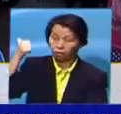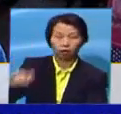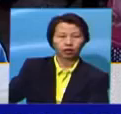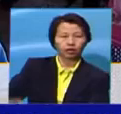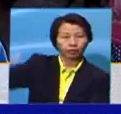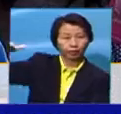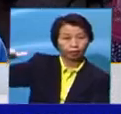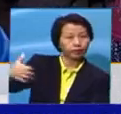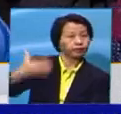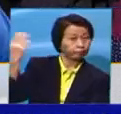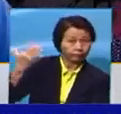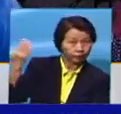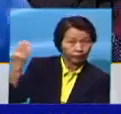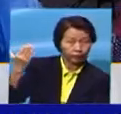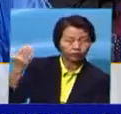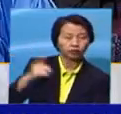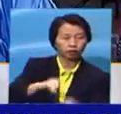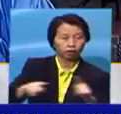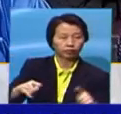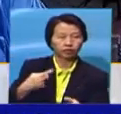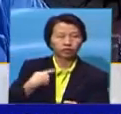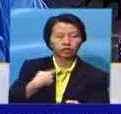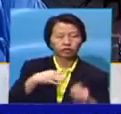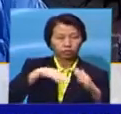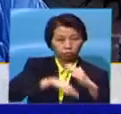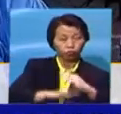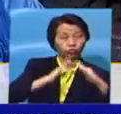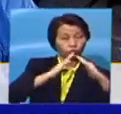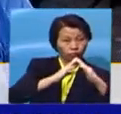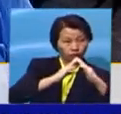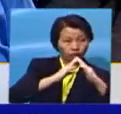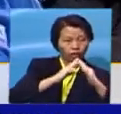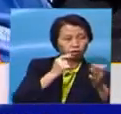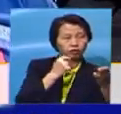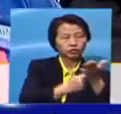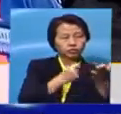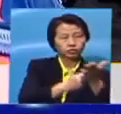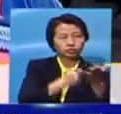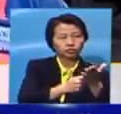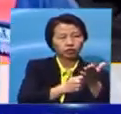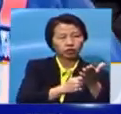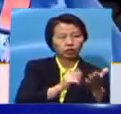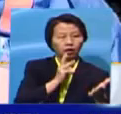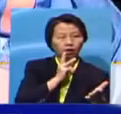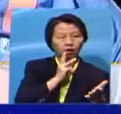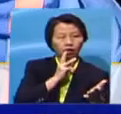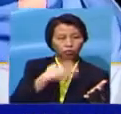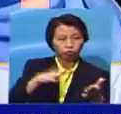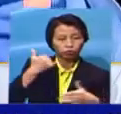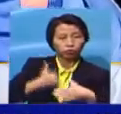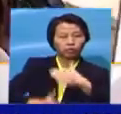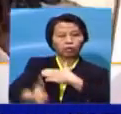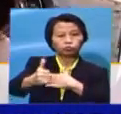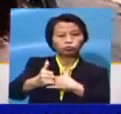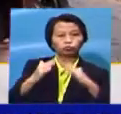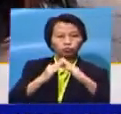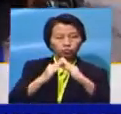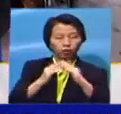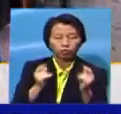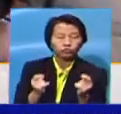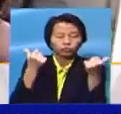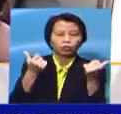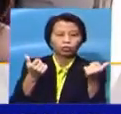biasa tapi kita dah duduk rumah pasal hujan tiba-tiba air Dah masuk dalam dapur